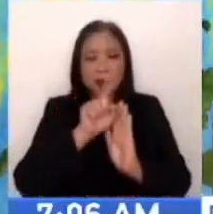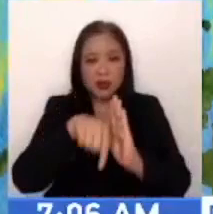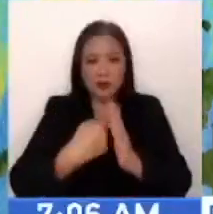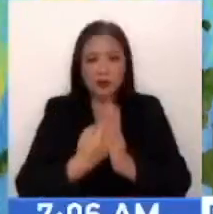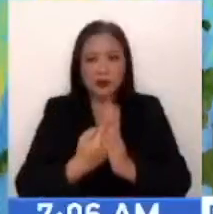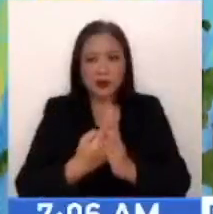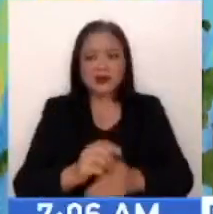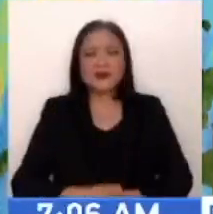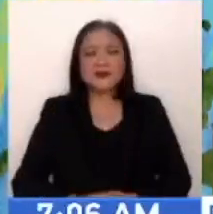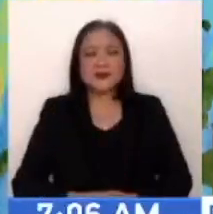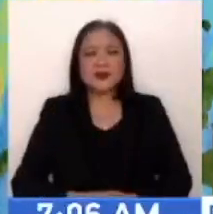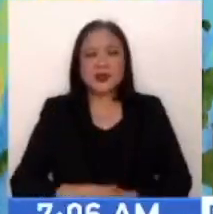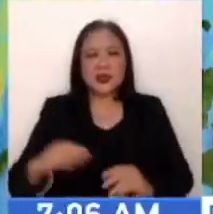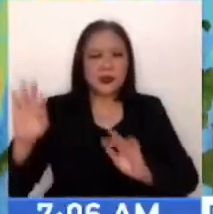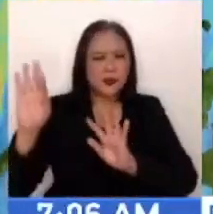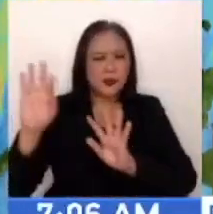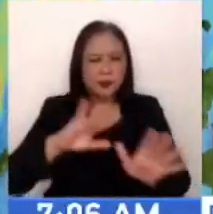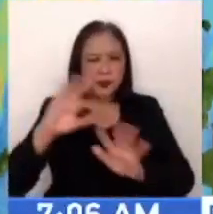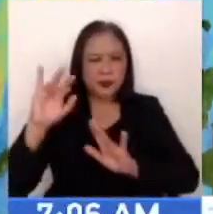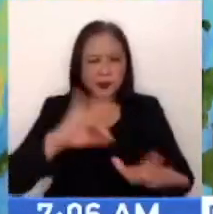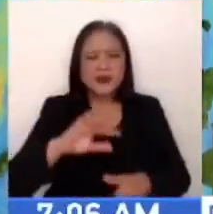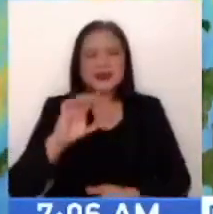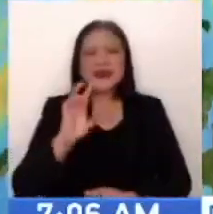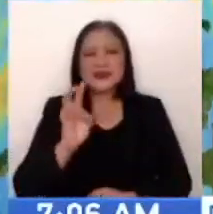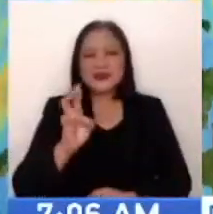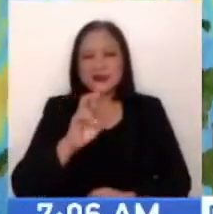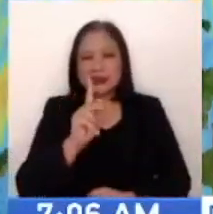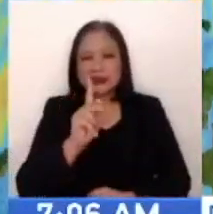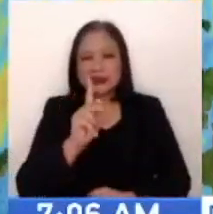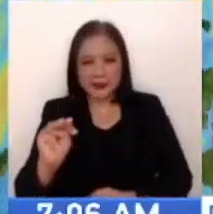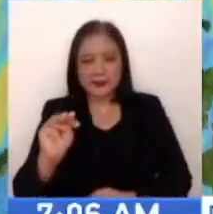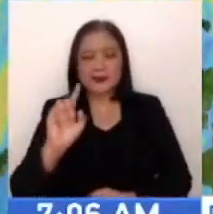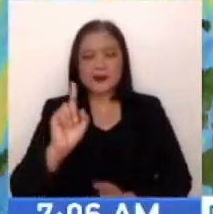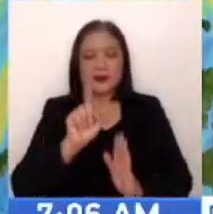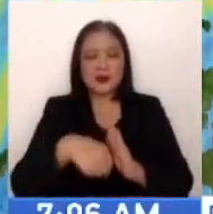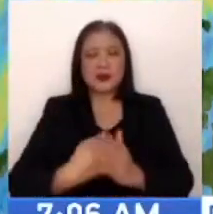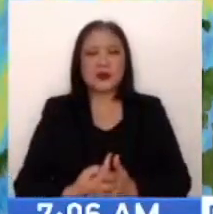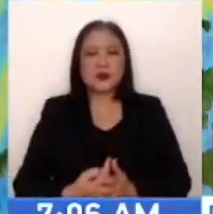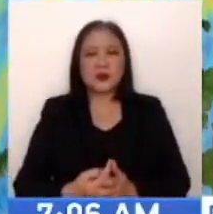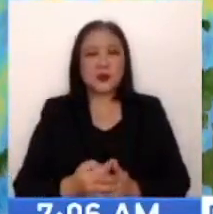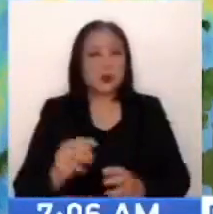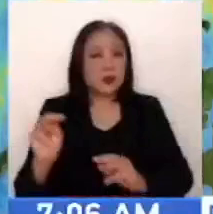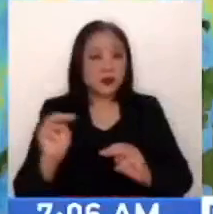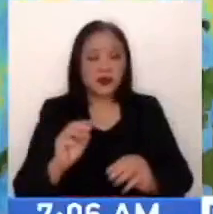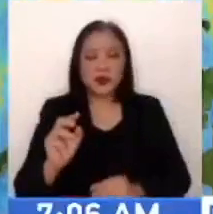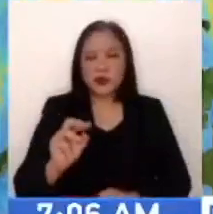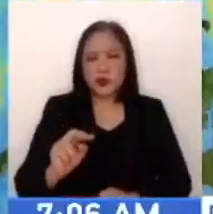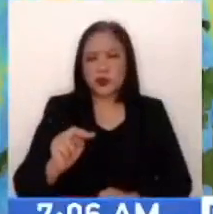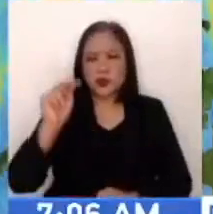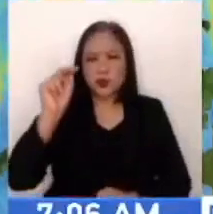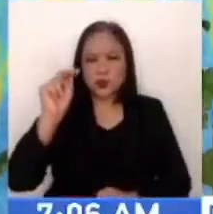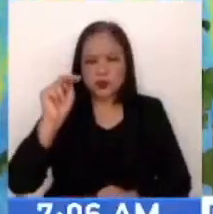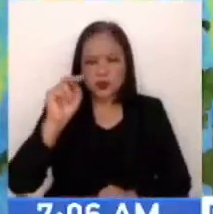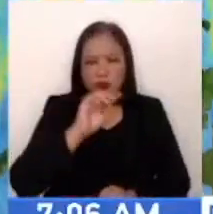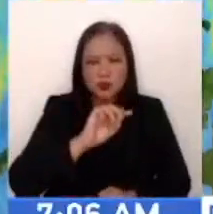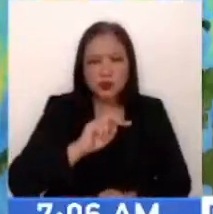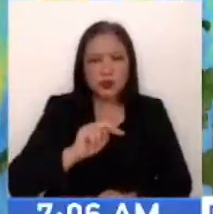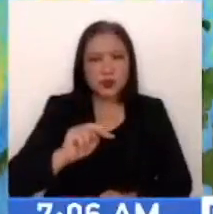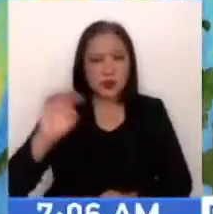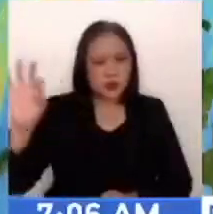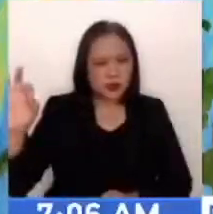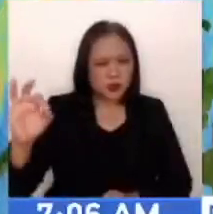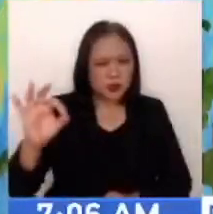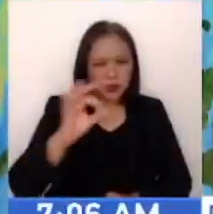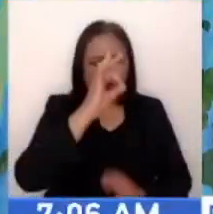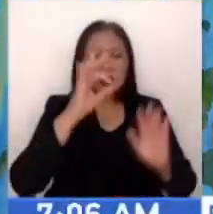bugso, 70 kilometers per hour. Ang kanyang kilo sa northward o papataas po yan sa bilis na 20 kilometers per